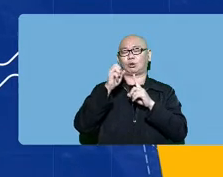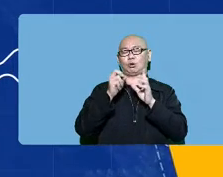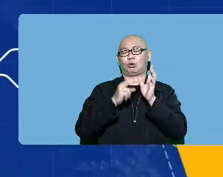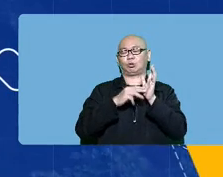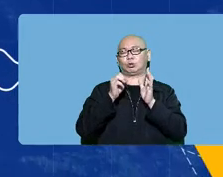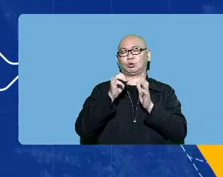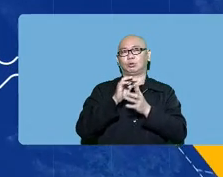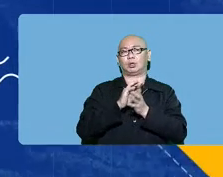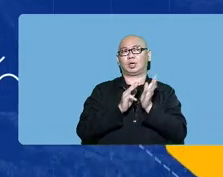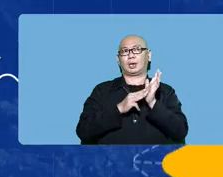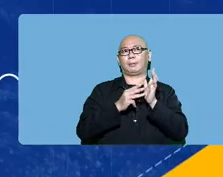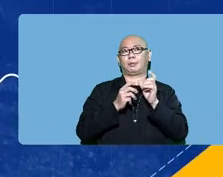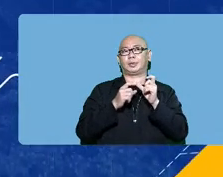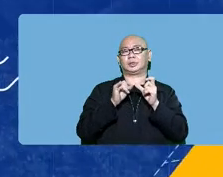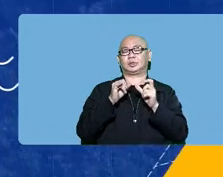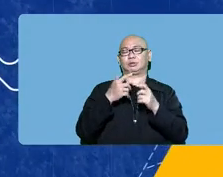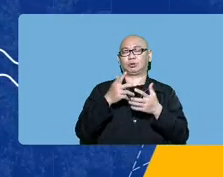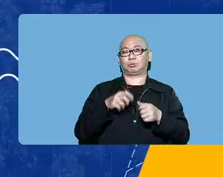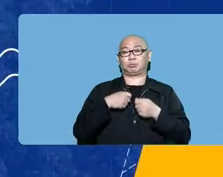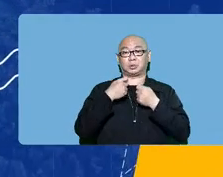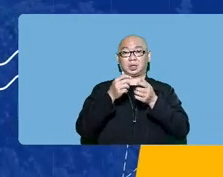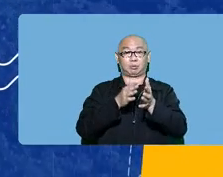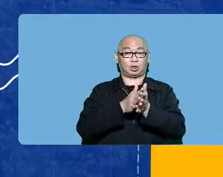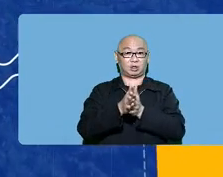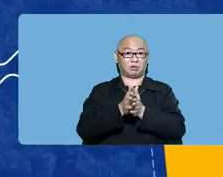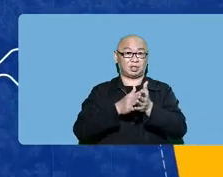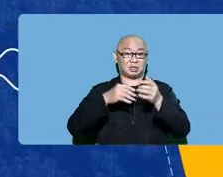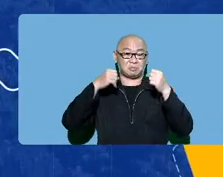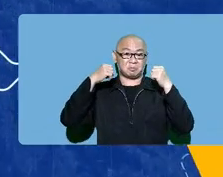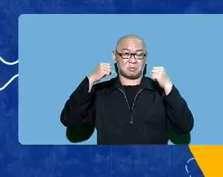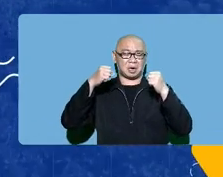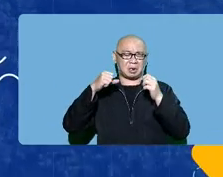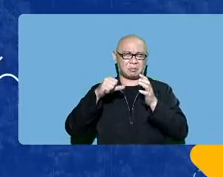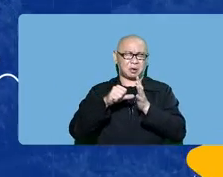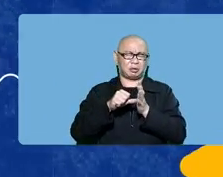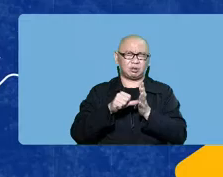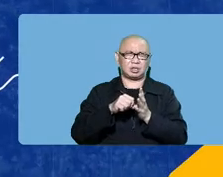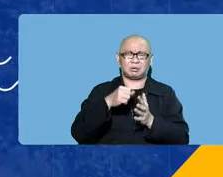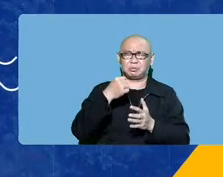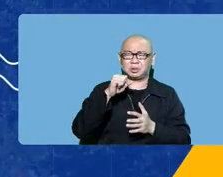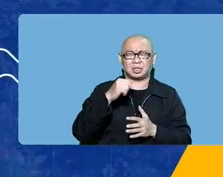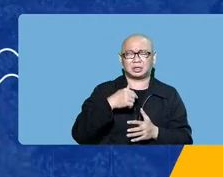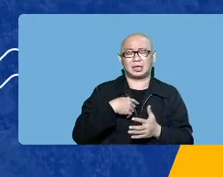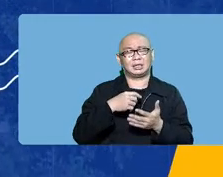penuh kebapaan dan juga memberikan motivasi, semangat, bantuan yang tidak bisa saya nilai.